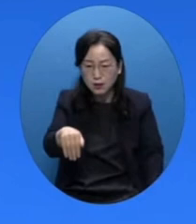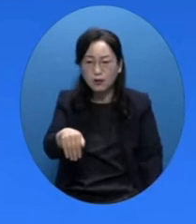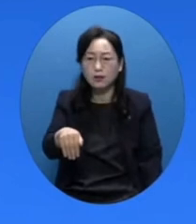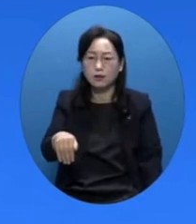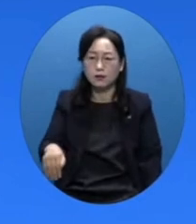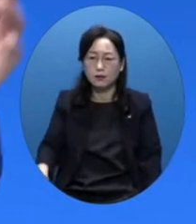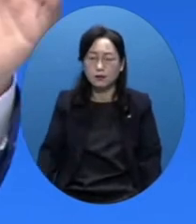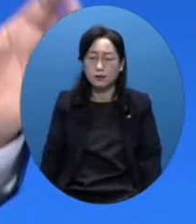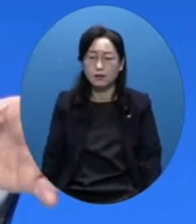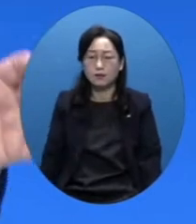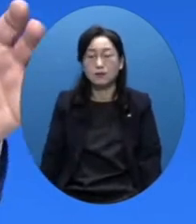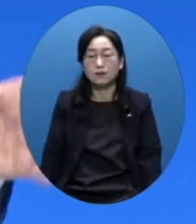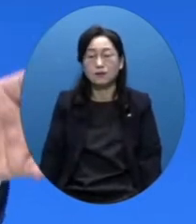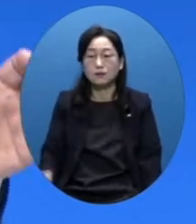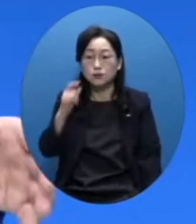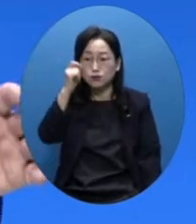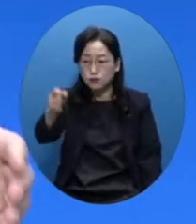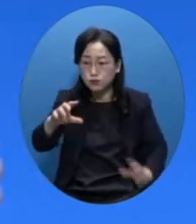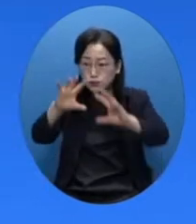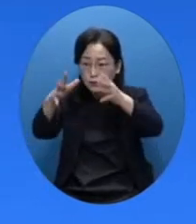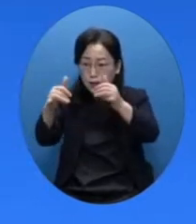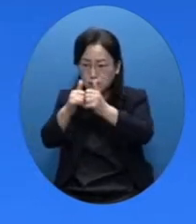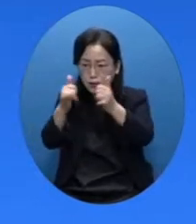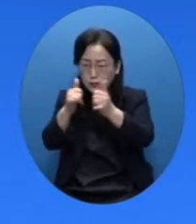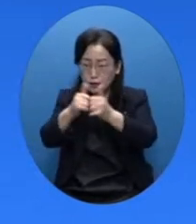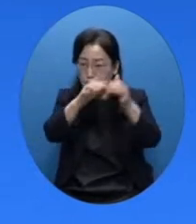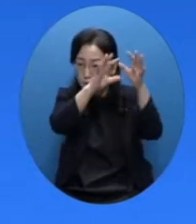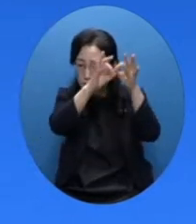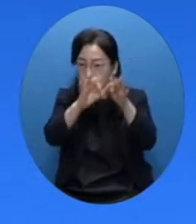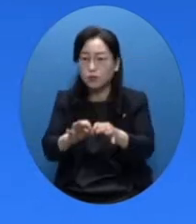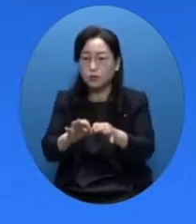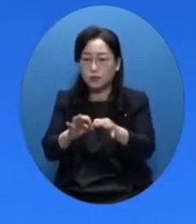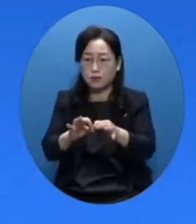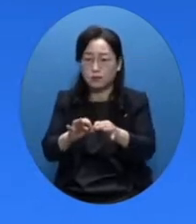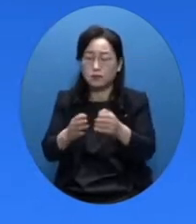지금 그 아내가 전쟁의 잠겨 됨으로 말미암아